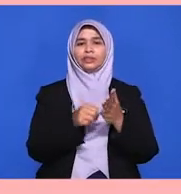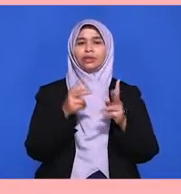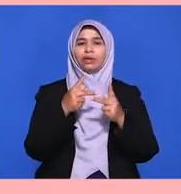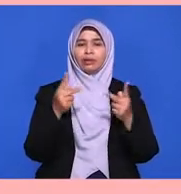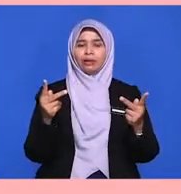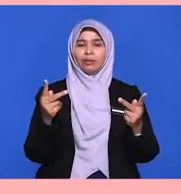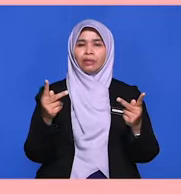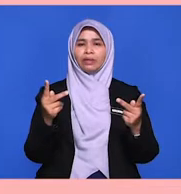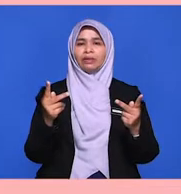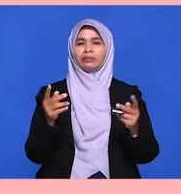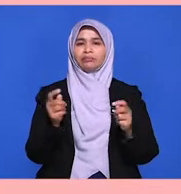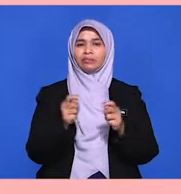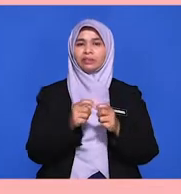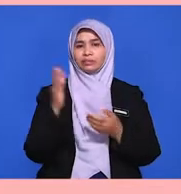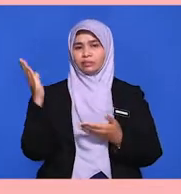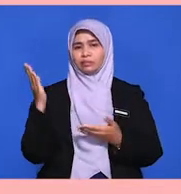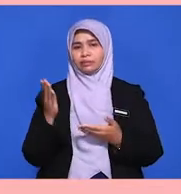adalah seperti berikut.